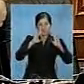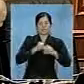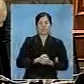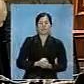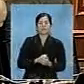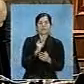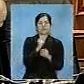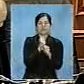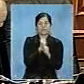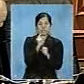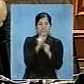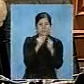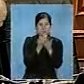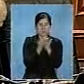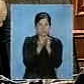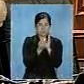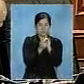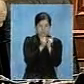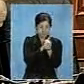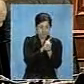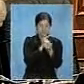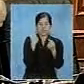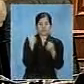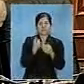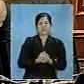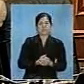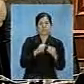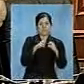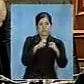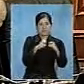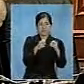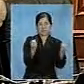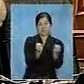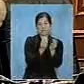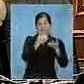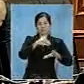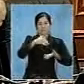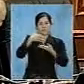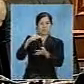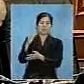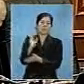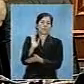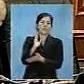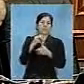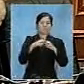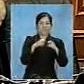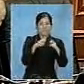ให้อัตราแลกเปลี่ยนนั้นไม่กลายเป็นประเด็นที่ทำให้การส่งออกเกิดปัญหาและทำให้การขยายตัวทางเศรษฐกิจกลายเป็นปัญห